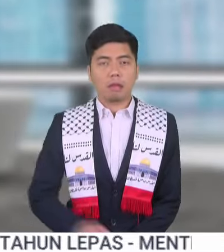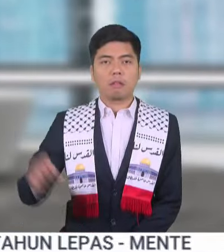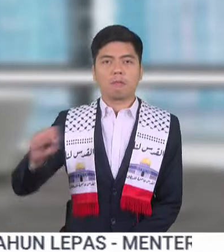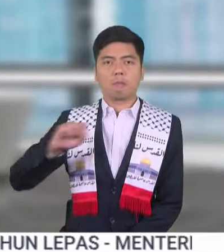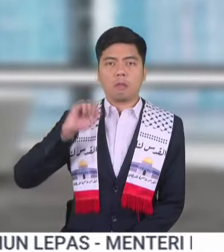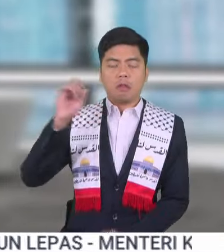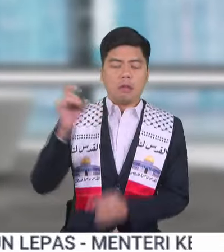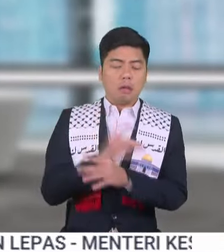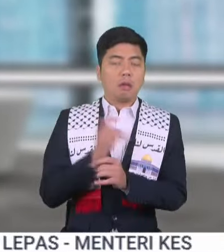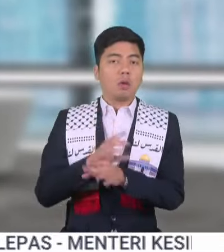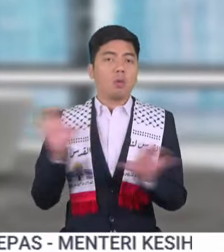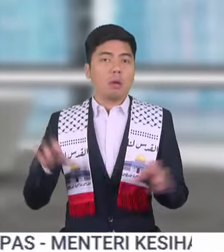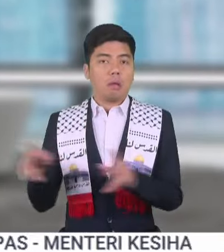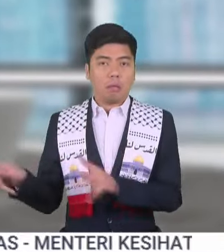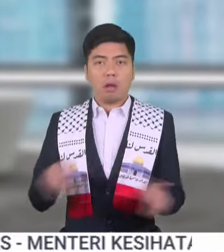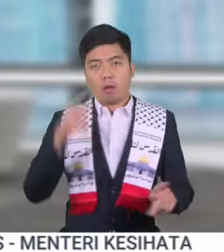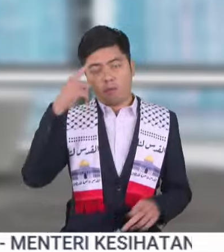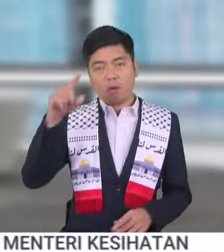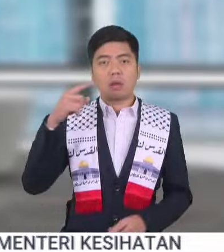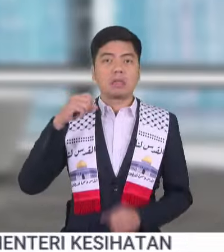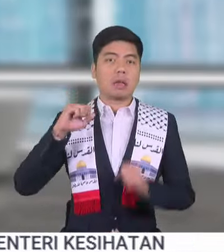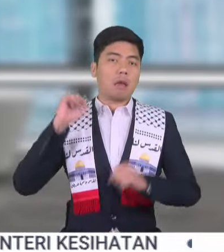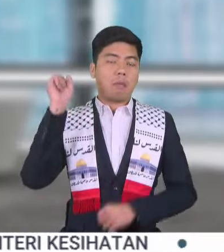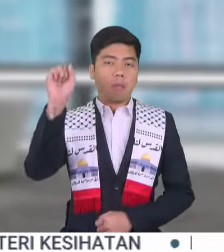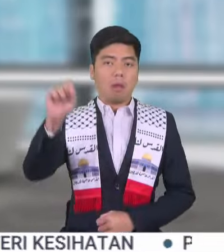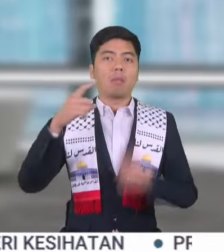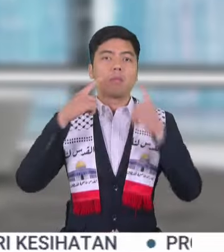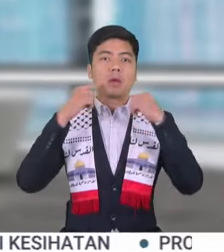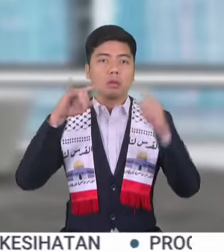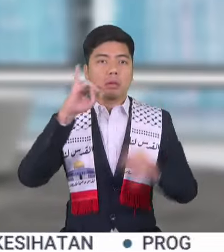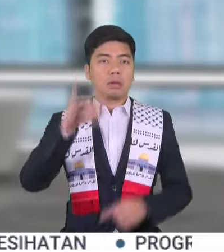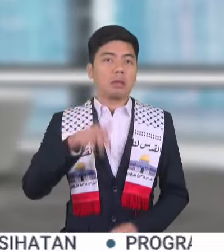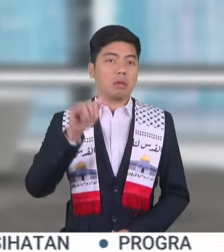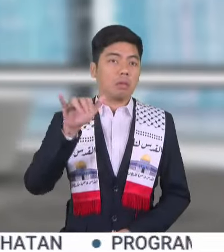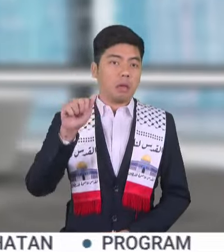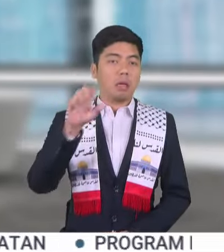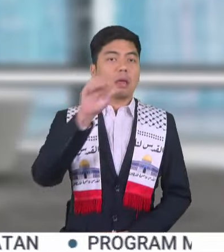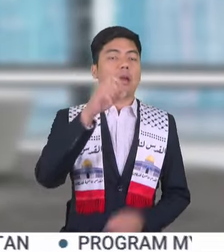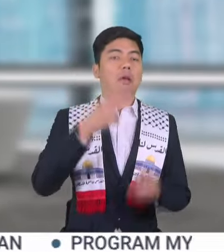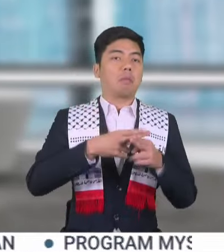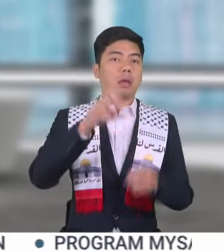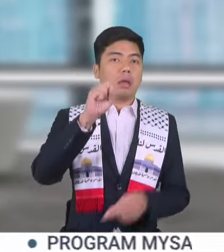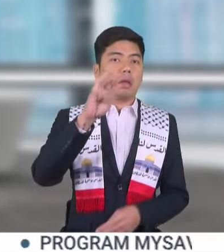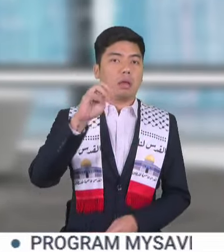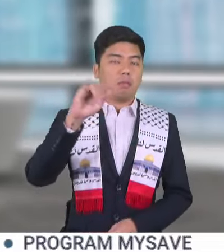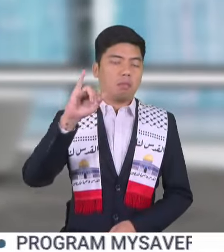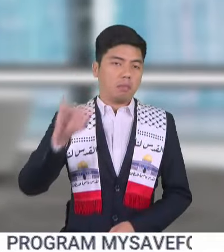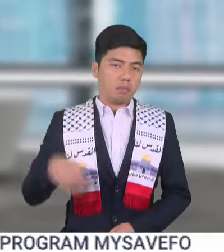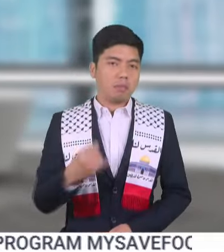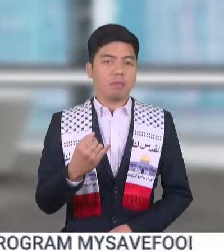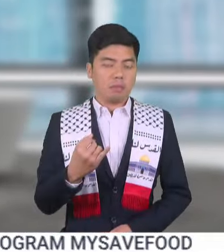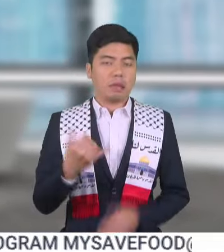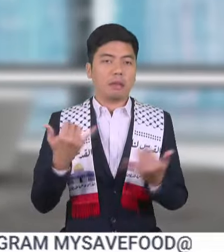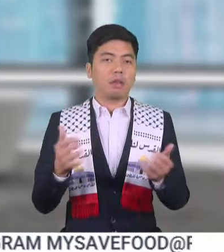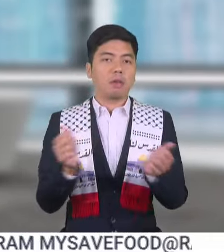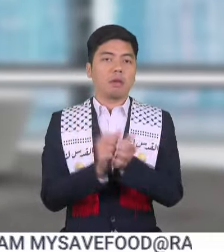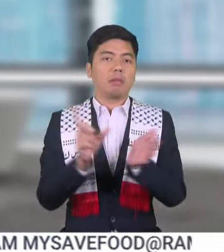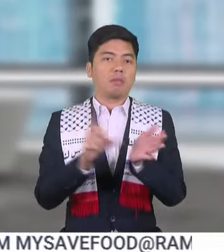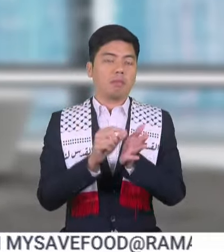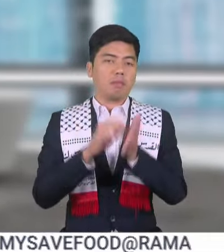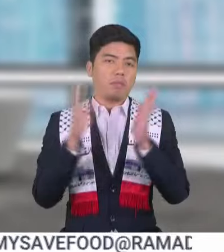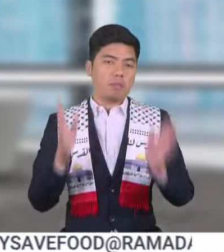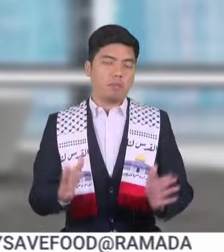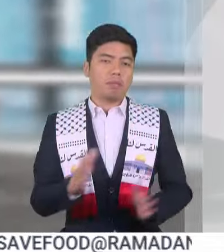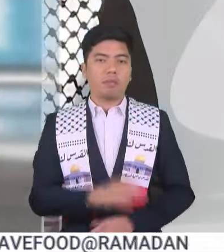Sabah Komite laksana pelan pembangunan Sabah Maju Jaya SMJ antara laporan dari Negeri di Bawah Bayung. Langsung bersama Muhammad Syarizam